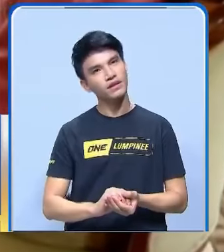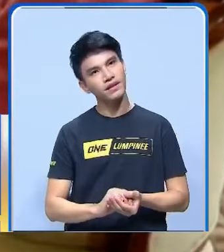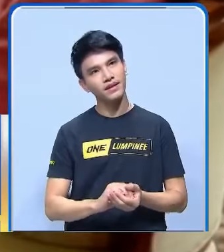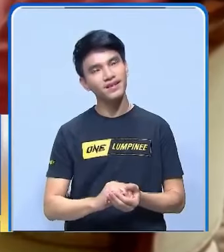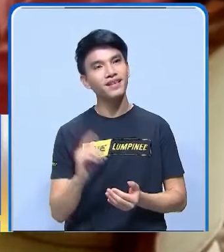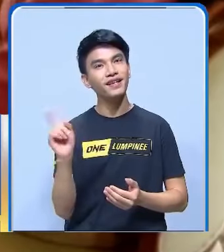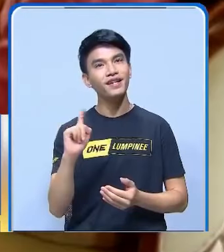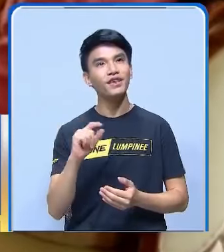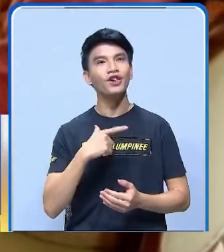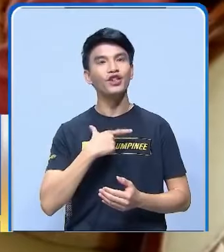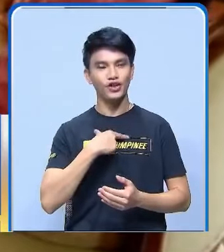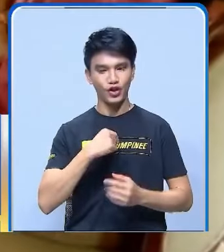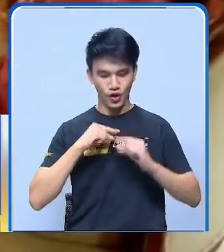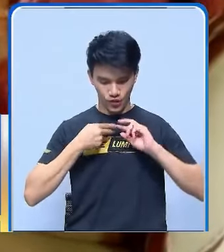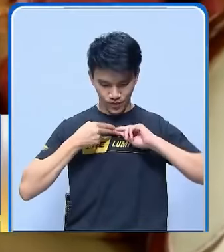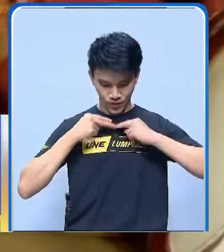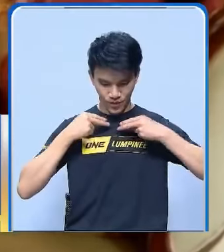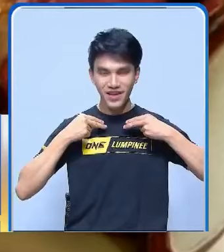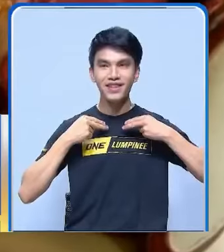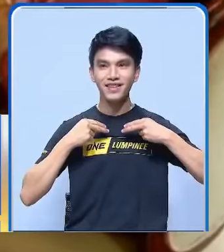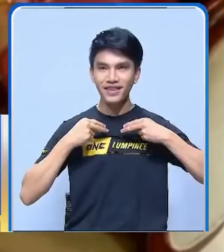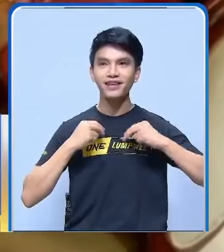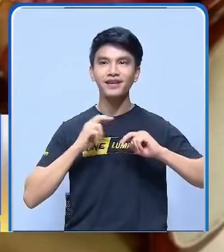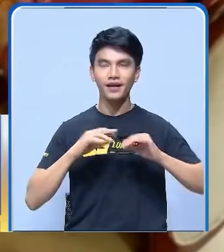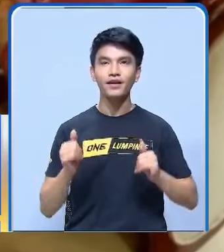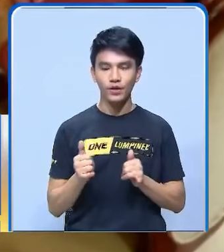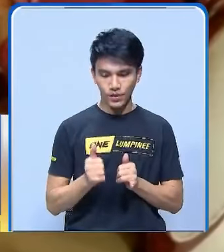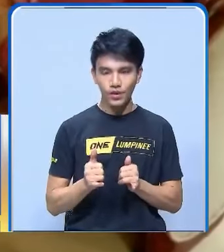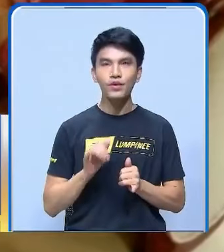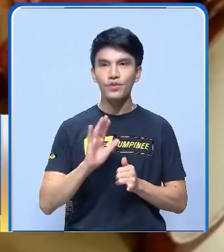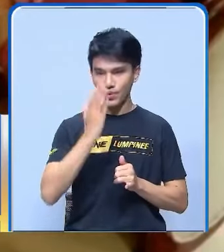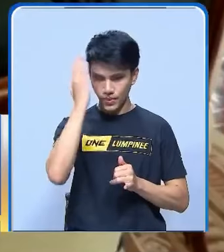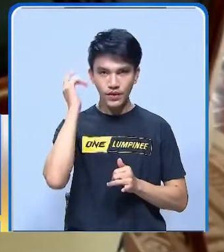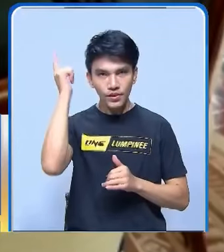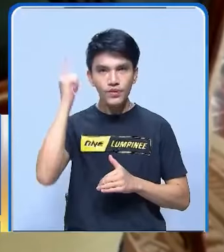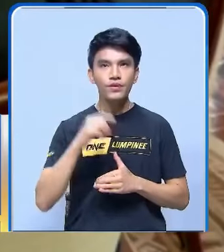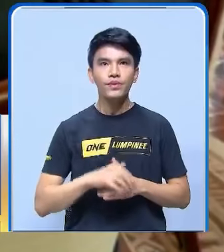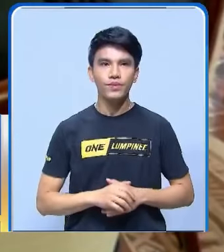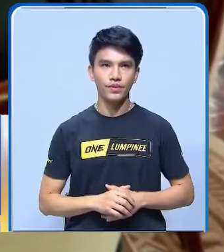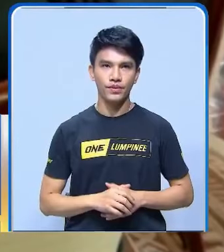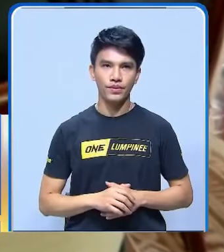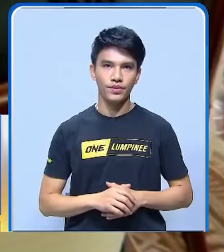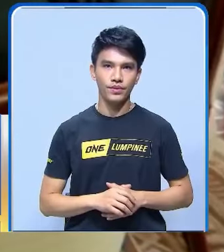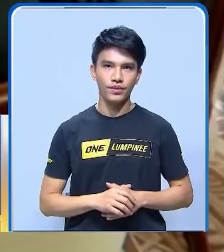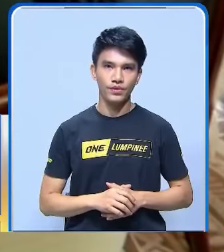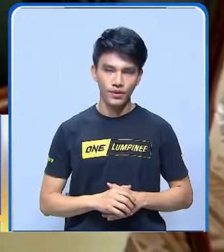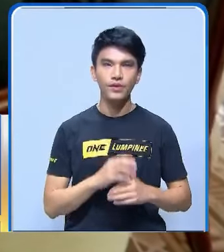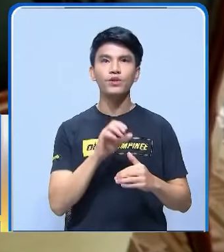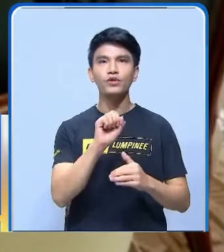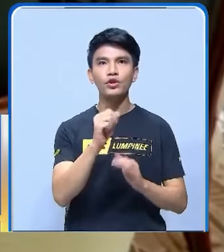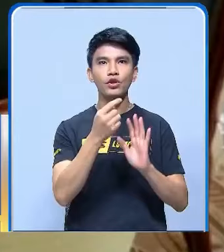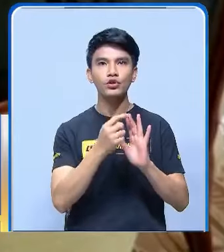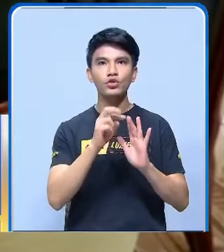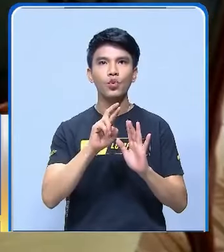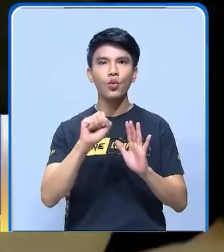ษก็คือแบบท่านจะชอบผูกหูกระต่ายน ะ ท่านที่นั่งติดด้านขวามือของคุณอุ้งอิงนะคะแล้วก็ยังมีคุณสุรศักดิ์สืบวงรีร